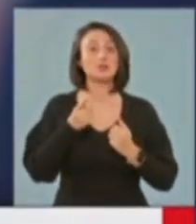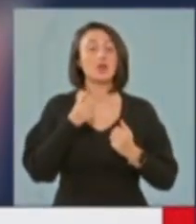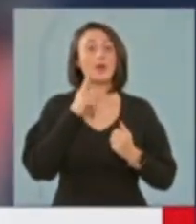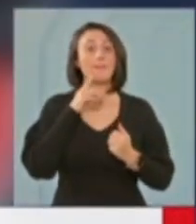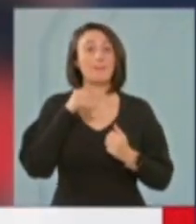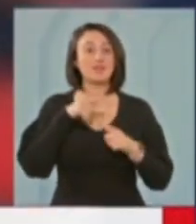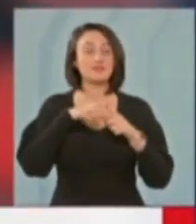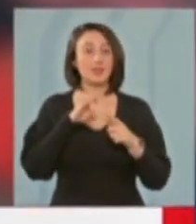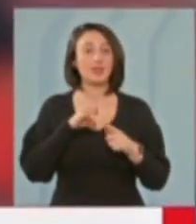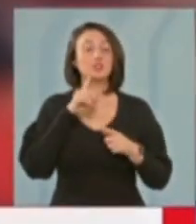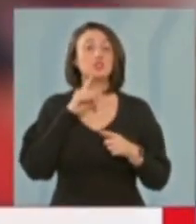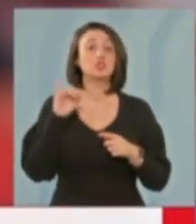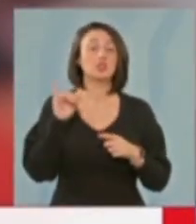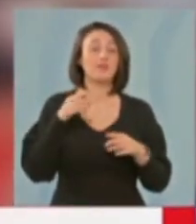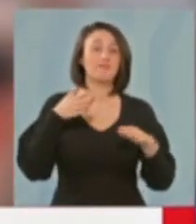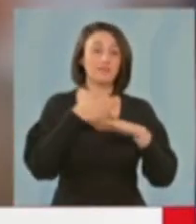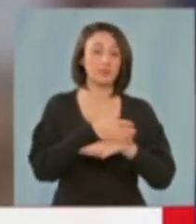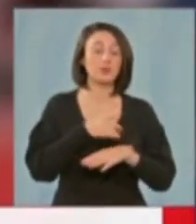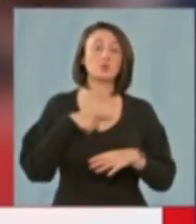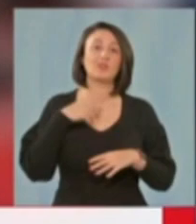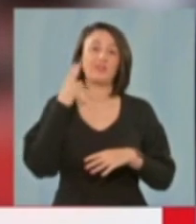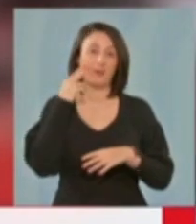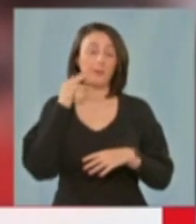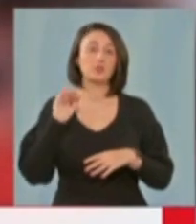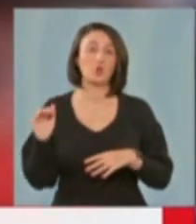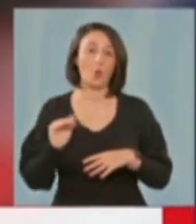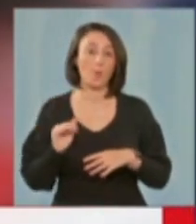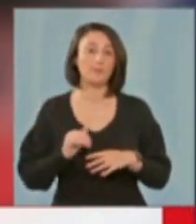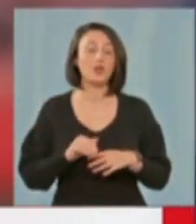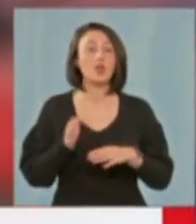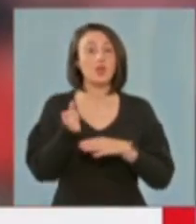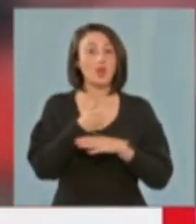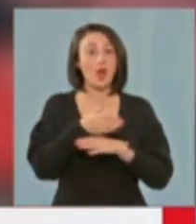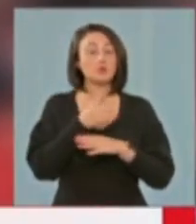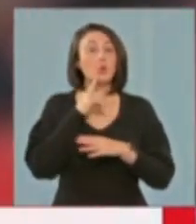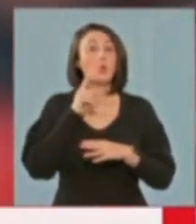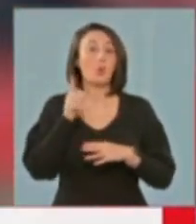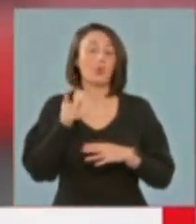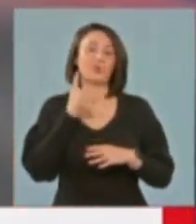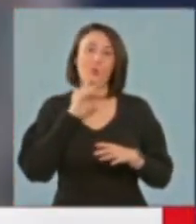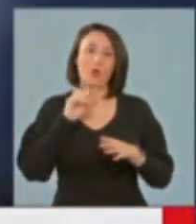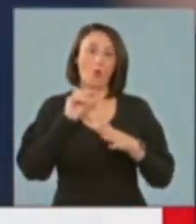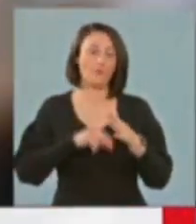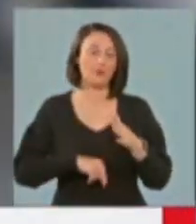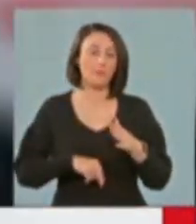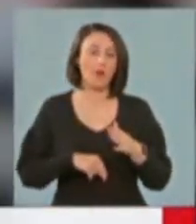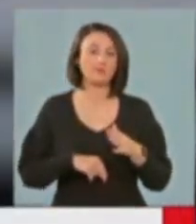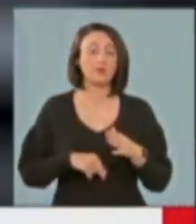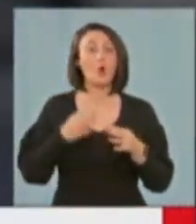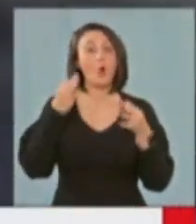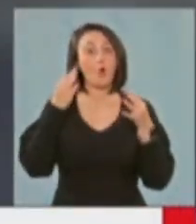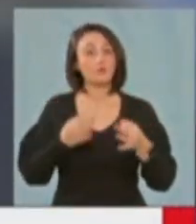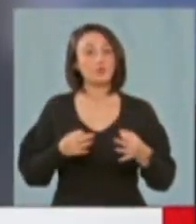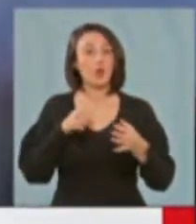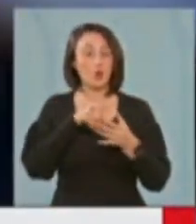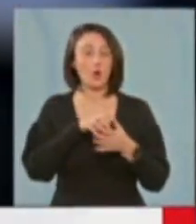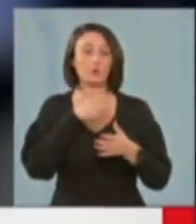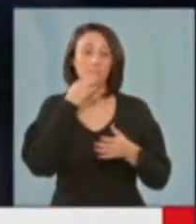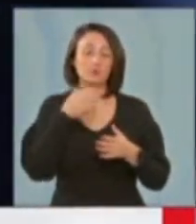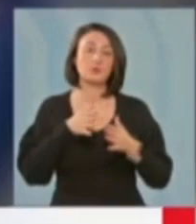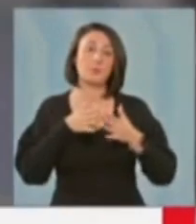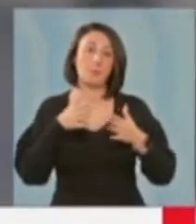din Mexic, iar printre victime sunt și femei și copii. Naționalitățile lor nu au fost confirmate, dar oficialii locali au